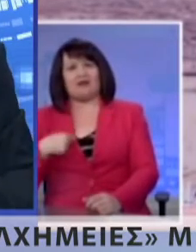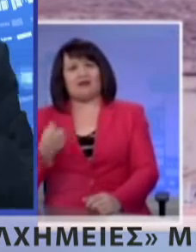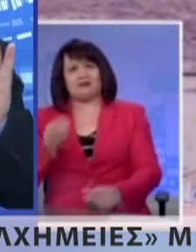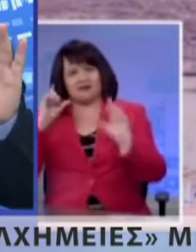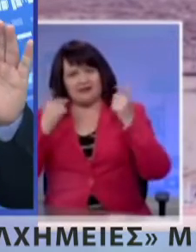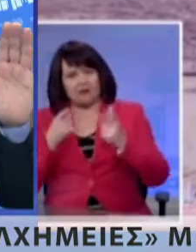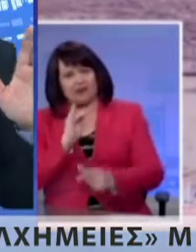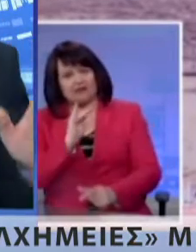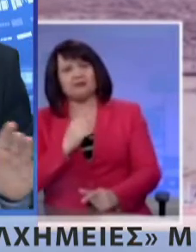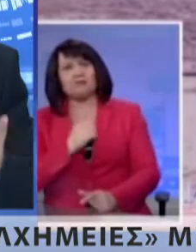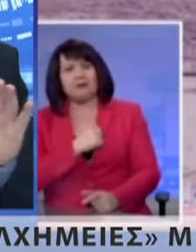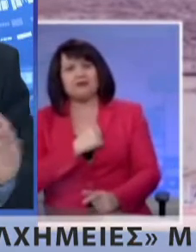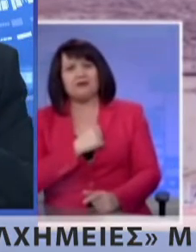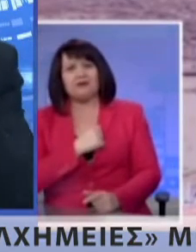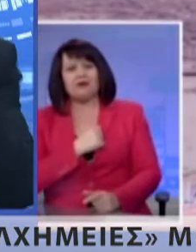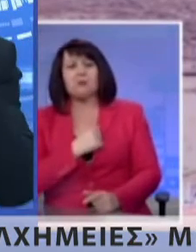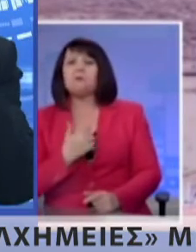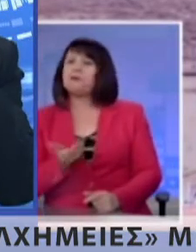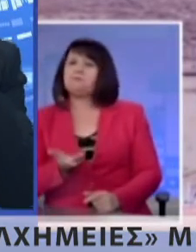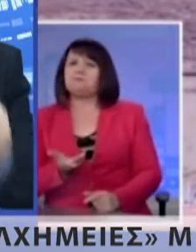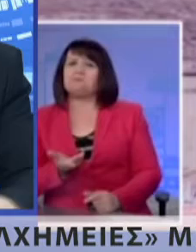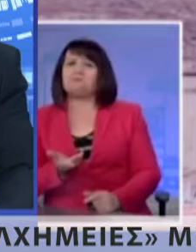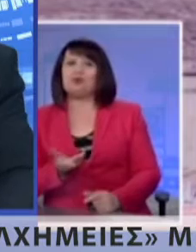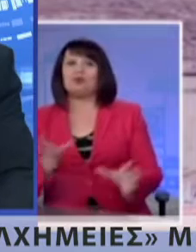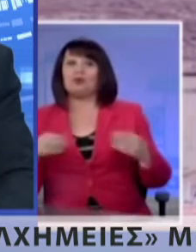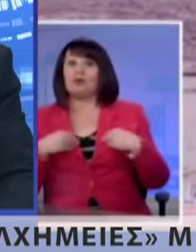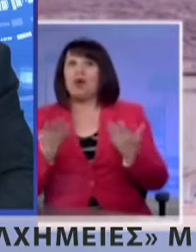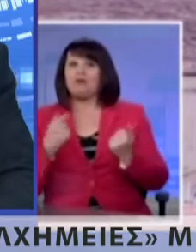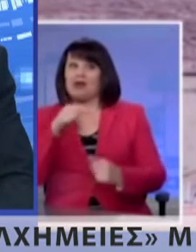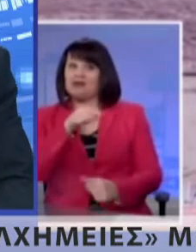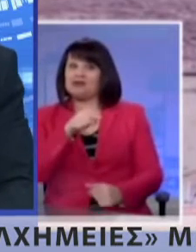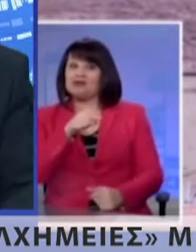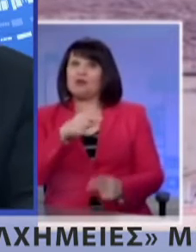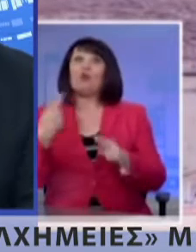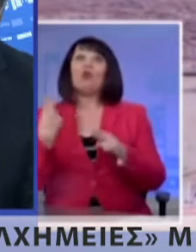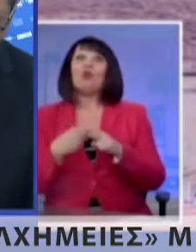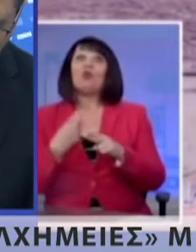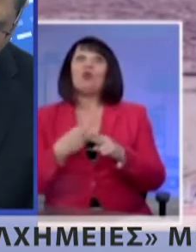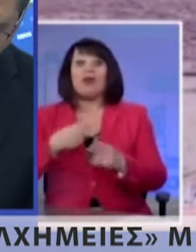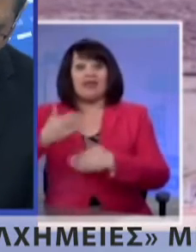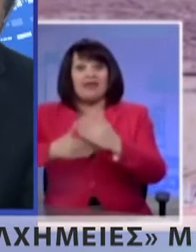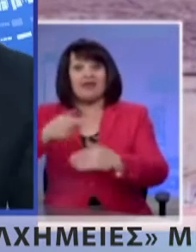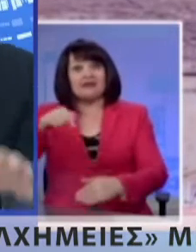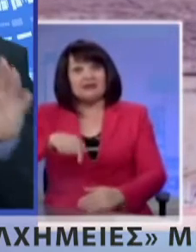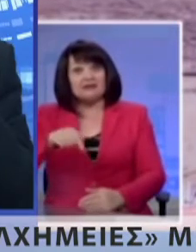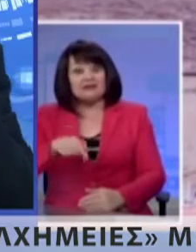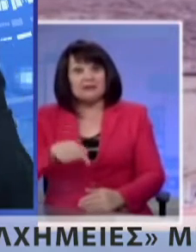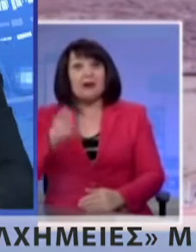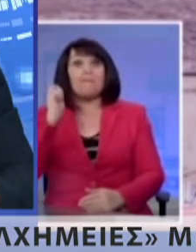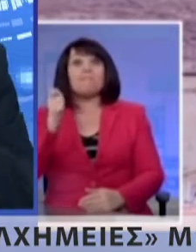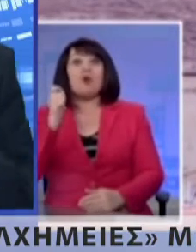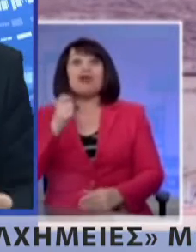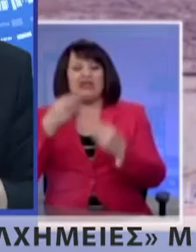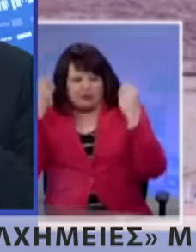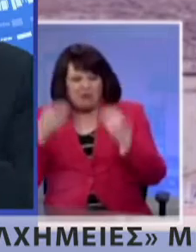θεωρώ ότι είμαι. Ή και λίγα λέω σε σχέση με αυτά που συμβαίνουν στο Ελληνικό Κοινοβούλιο. Ο κύριος Τζανακόπουλος χθες μίλησε για το θέμα, ο οποίος προσπάθησε τώρα